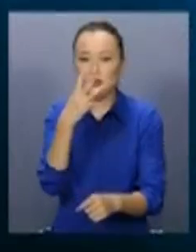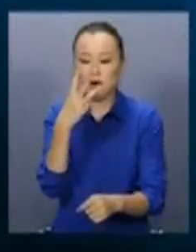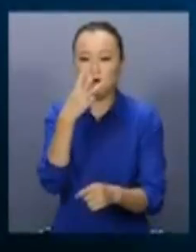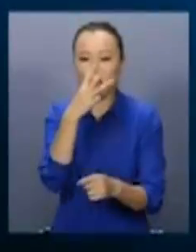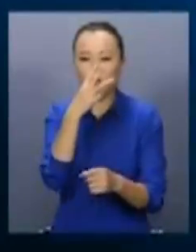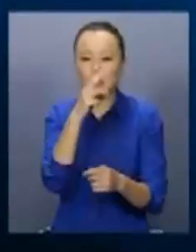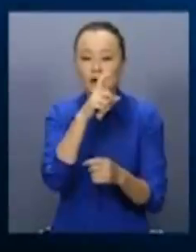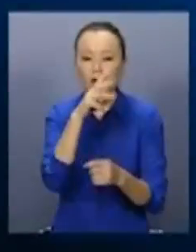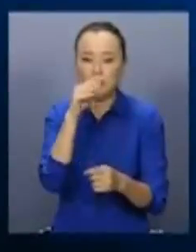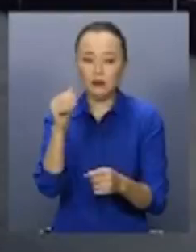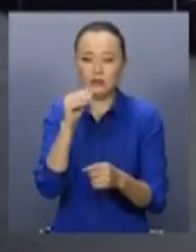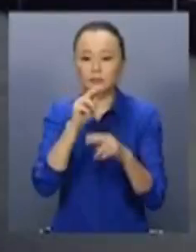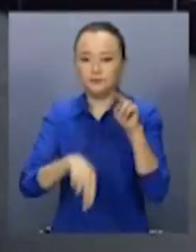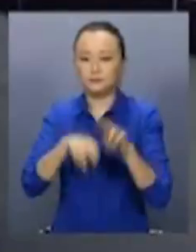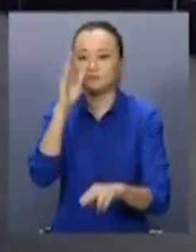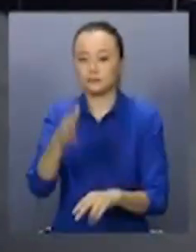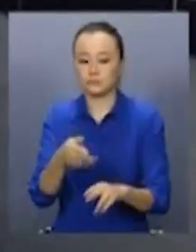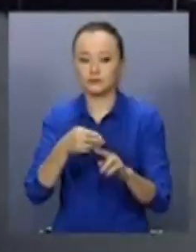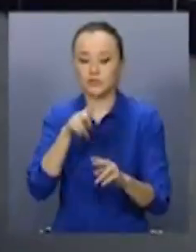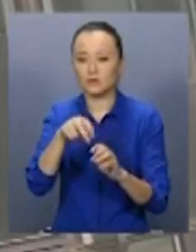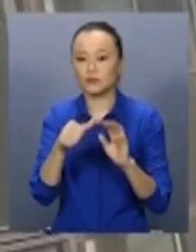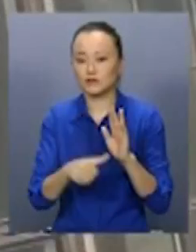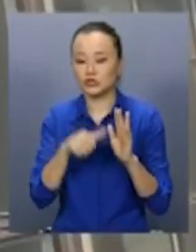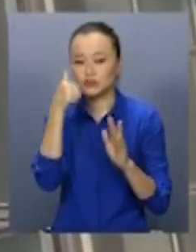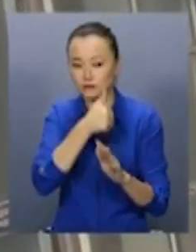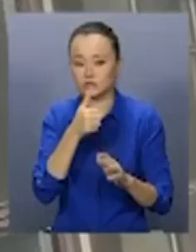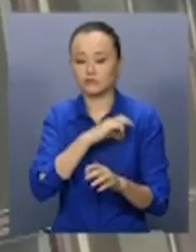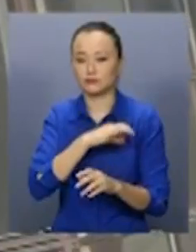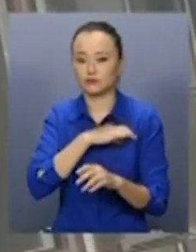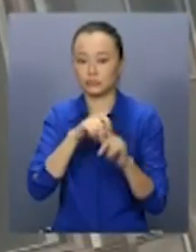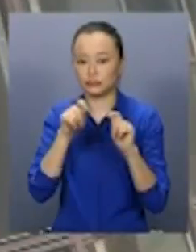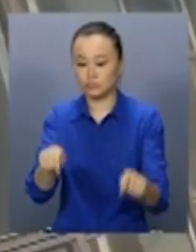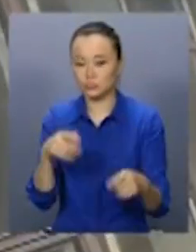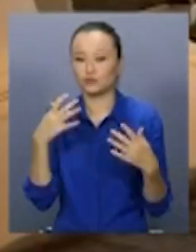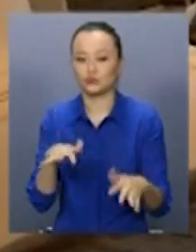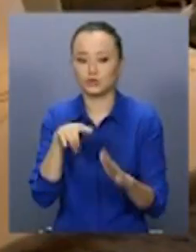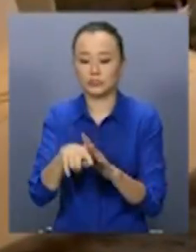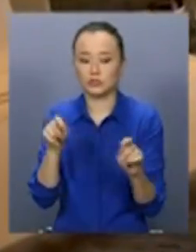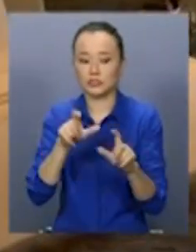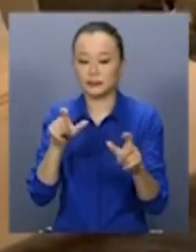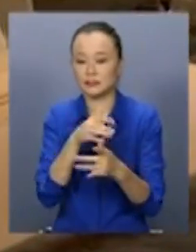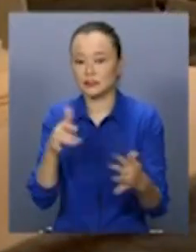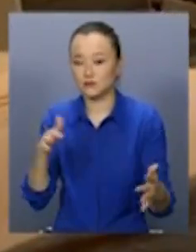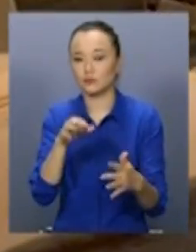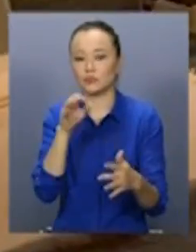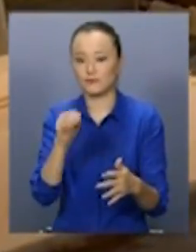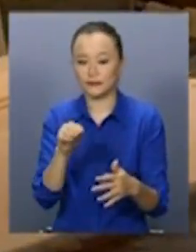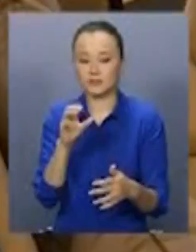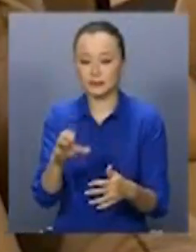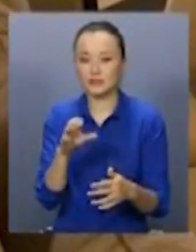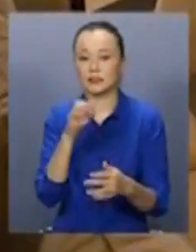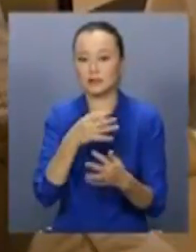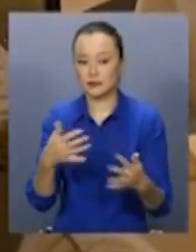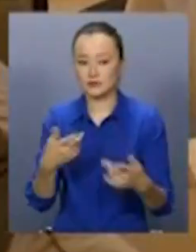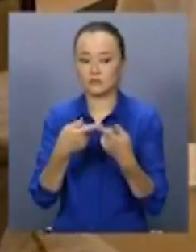World Tower салынып жатыр. Бұл ғимарат 2016 жылы қолданысқа берілген. Онда түрлі дүкендер, кеңселер, апартаменттер,